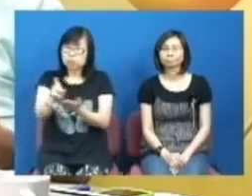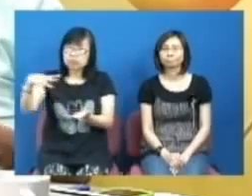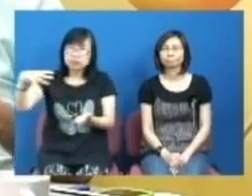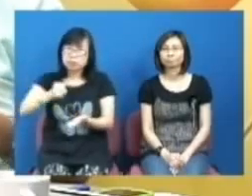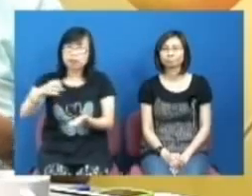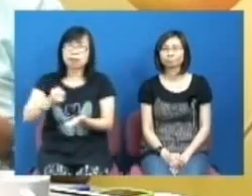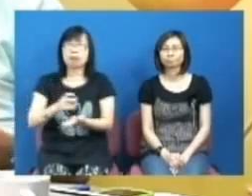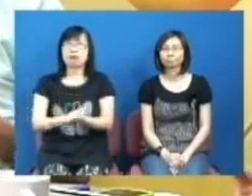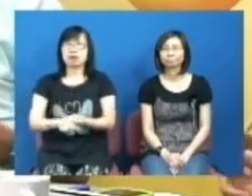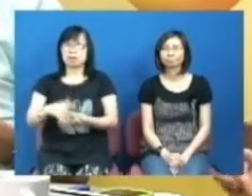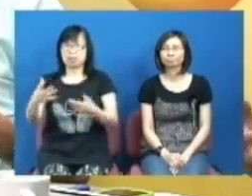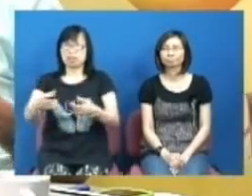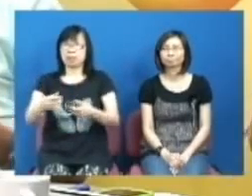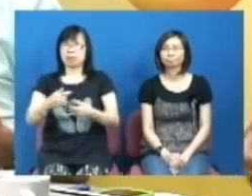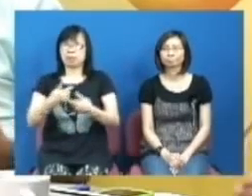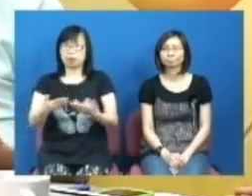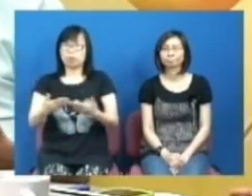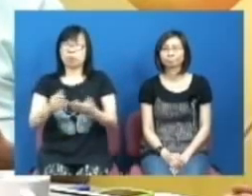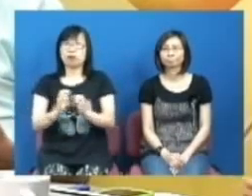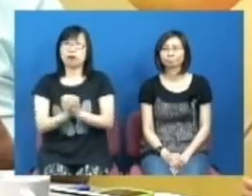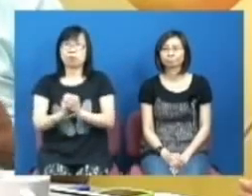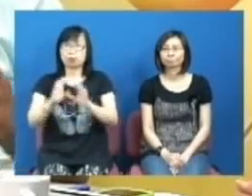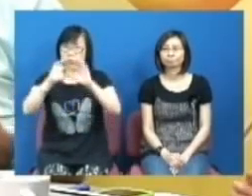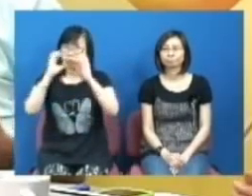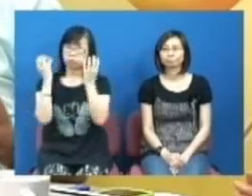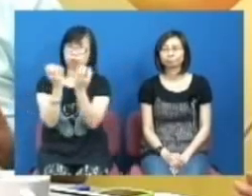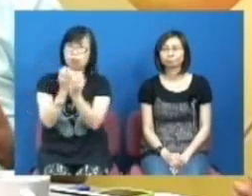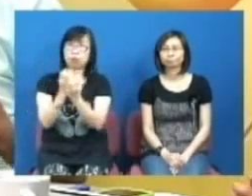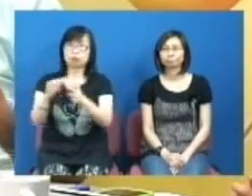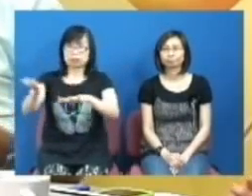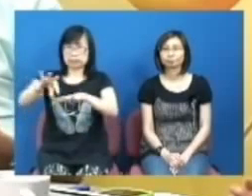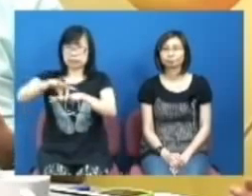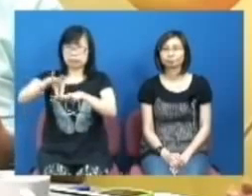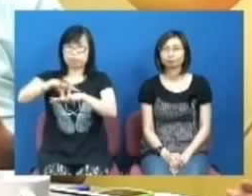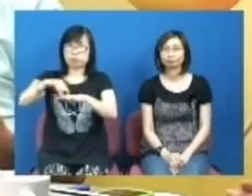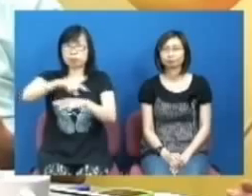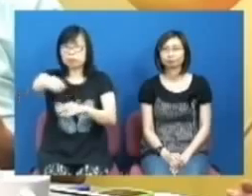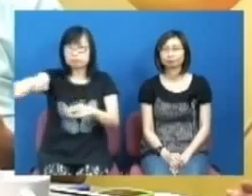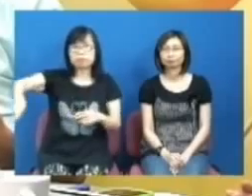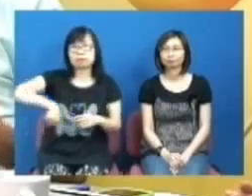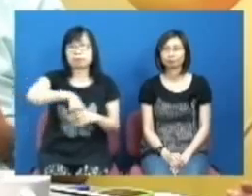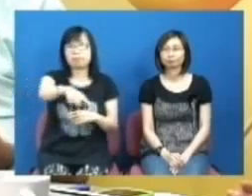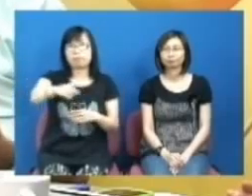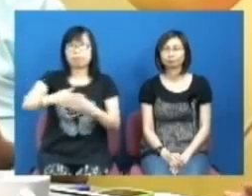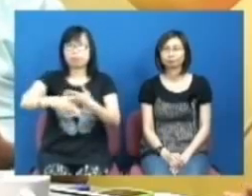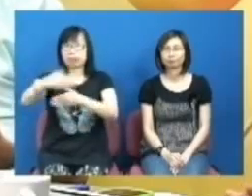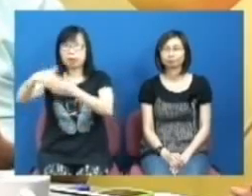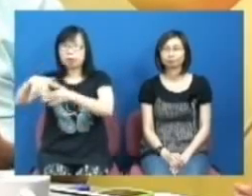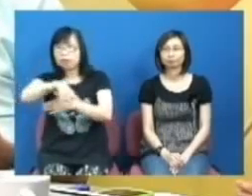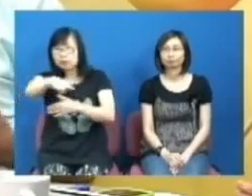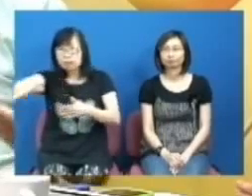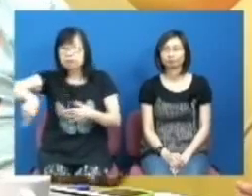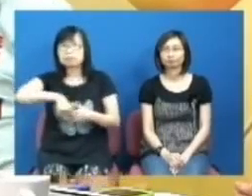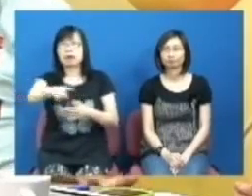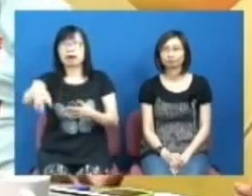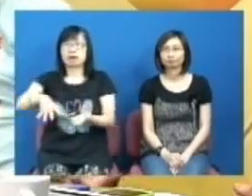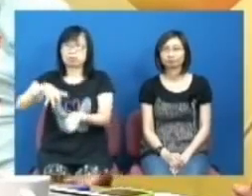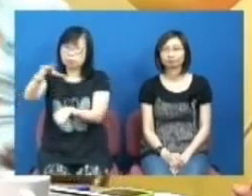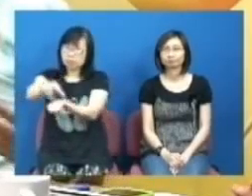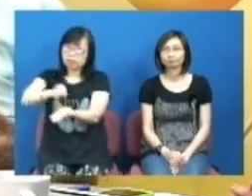一個以太子黨為核心嘅金融地產嘅霸權。香港亦